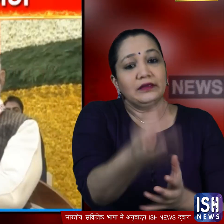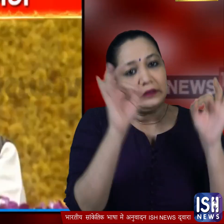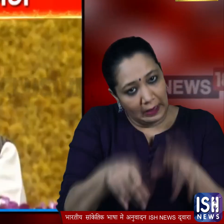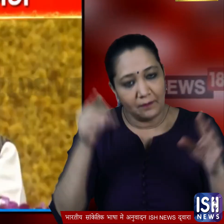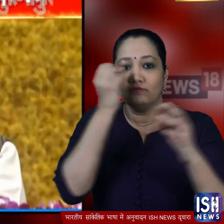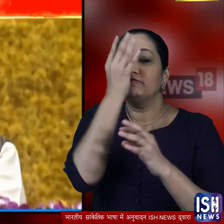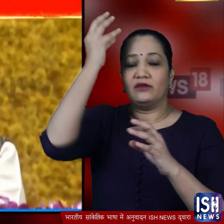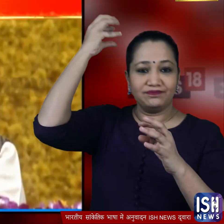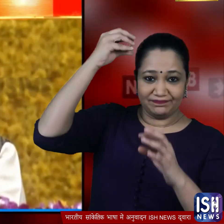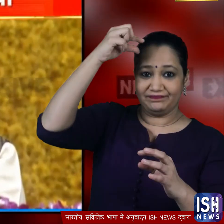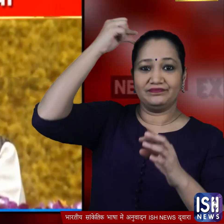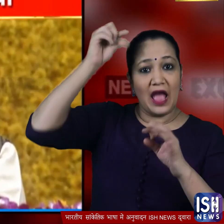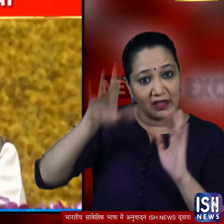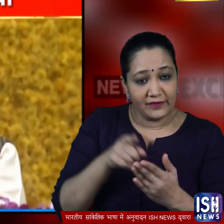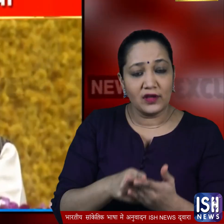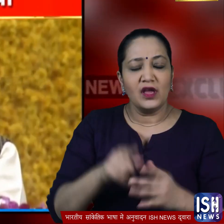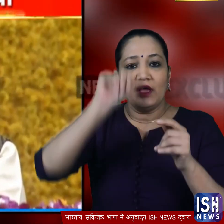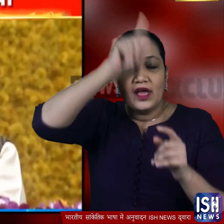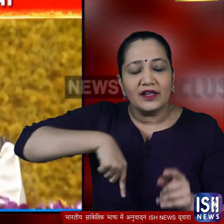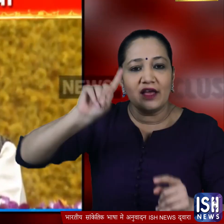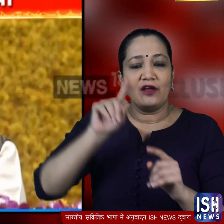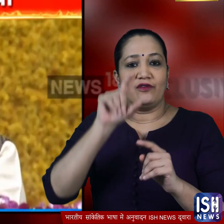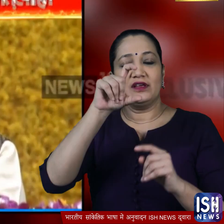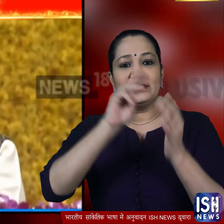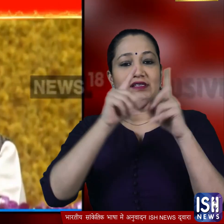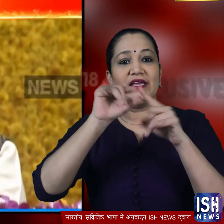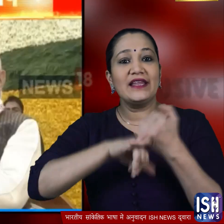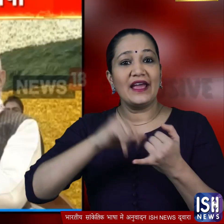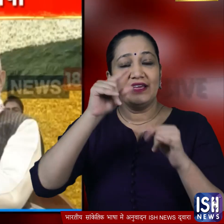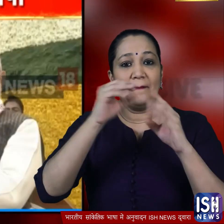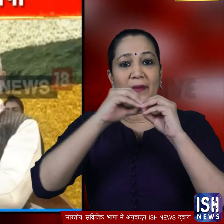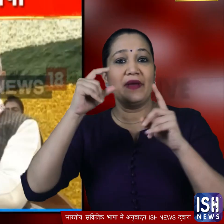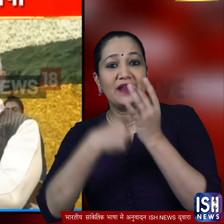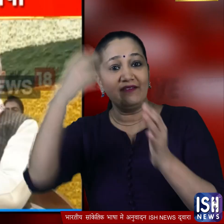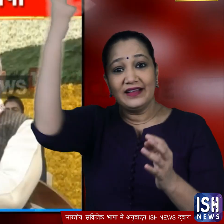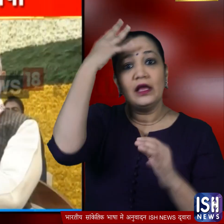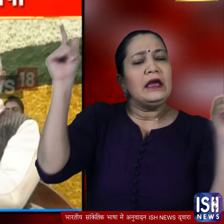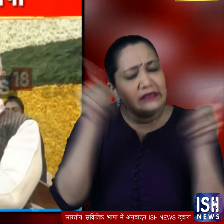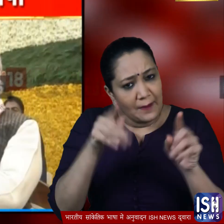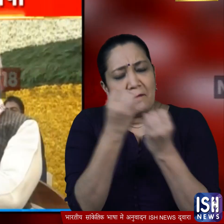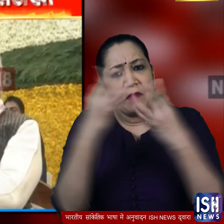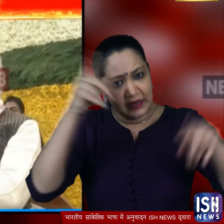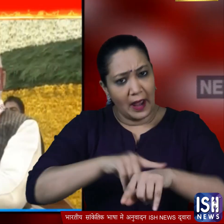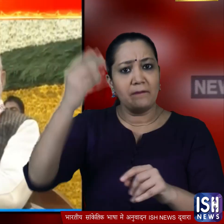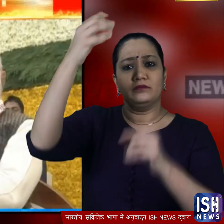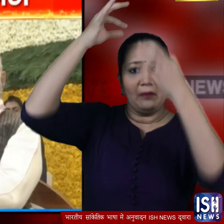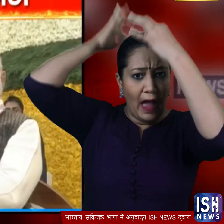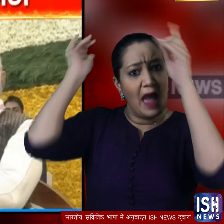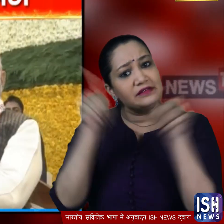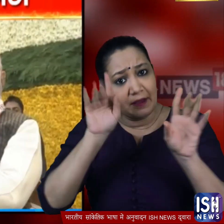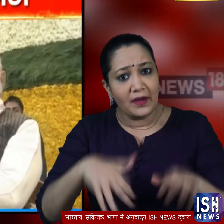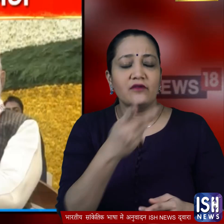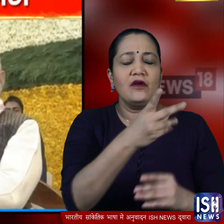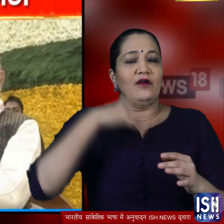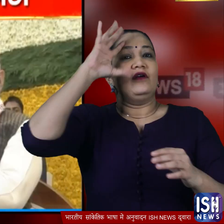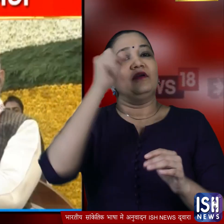चुके हैं। प्रधानमंत्री ने जो टोपी पहनी उसे देखकर देश के पहले सीडीएस बिपिन रावत की याद भी आ गई, क्योंकि वो अक्सर इसी तरह की टोपी पहने नजर आते